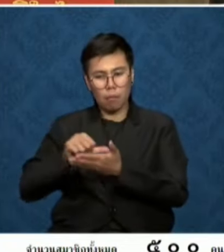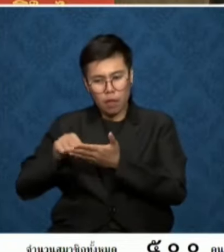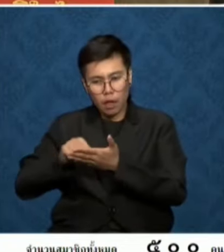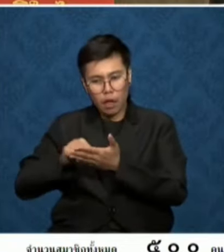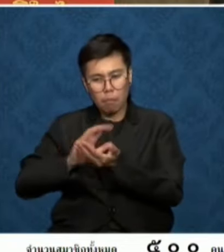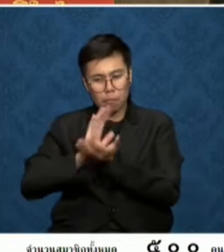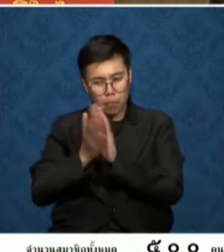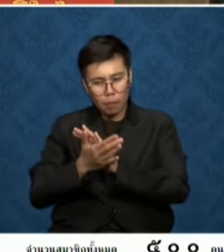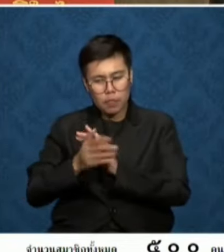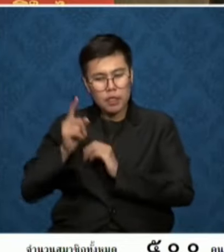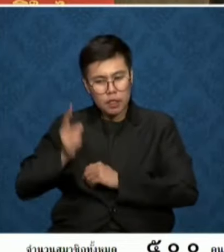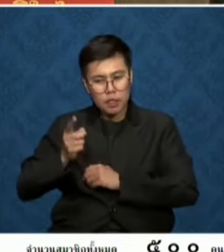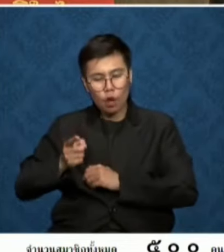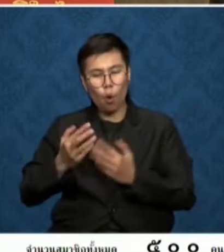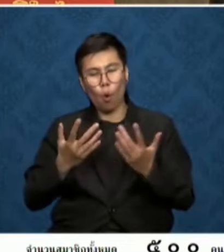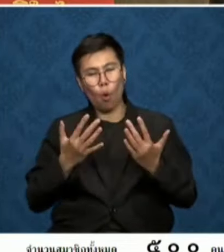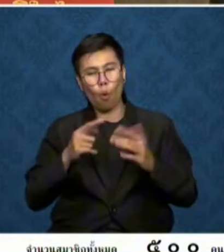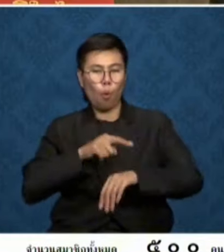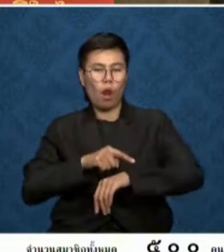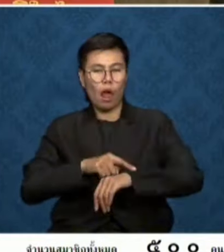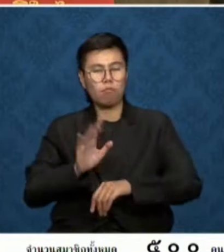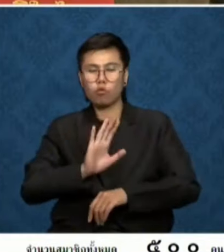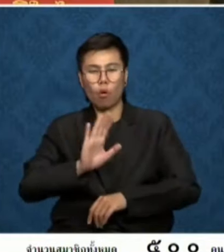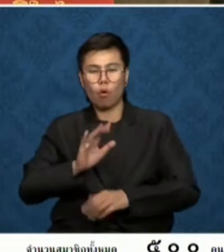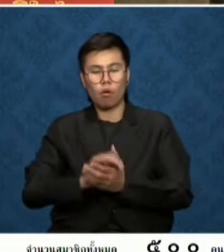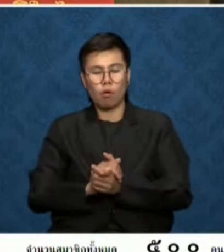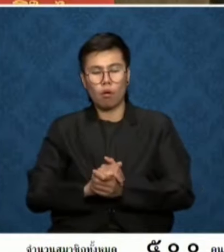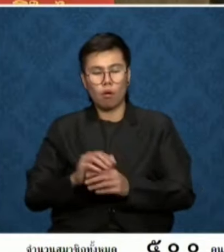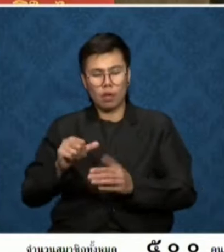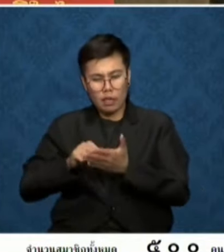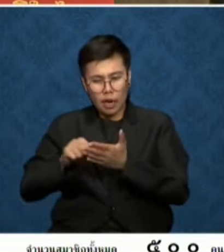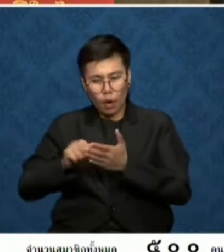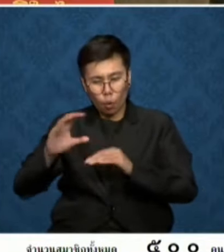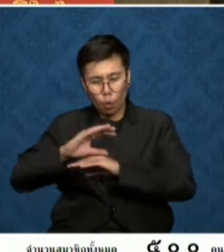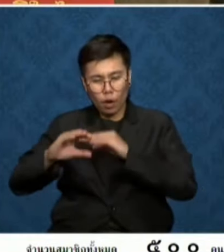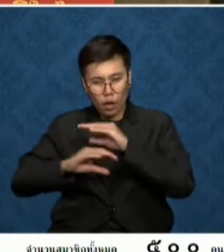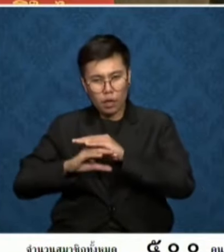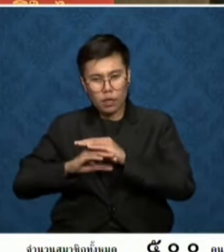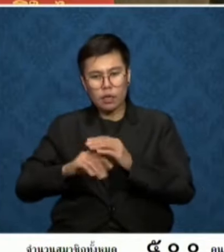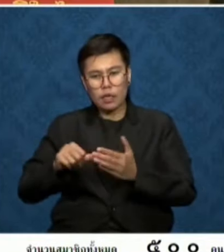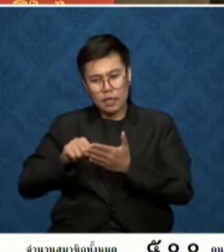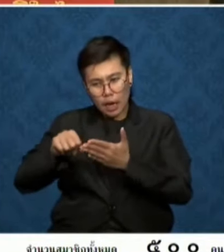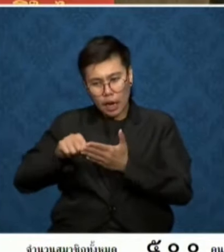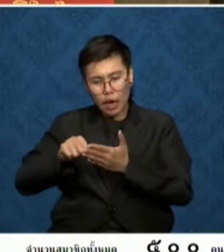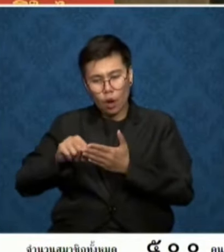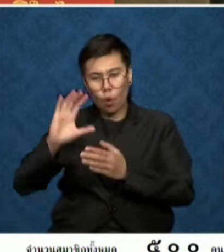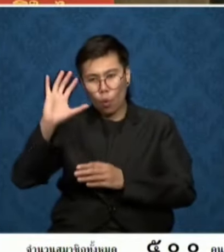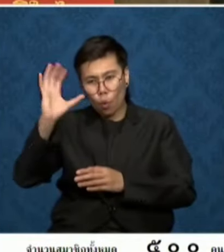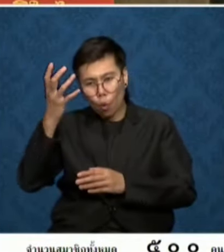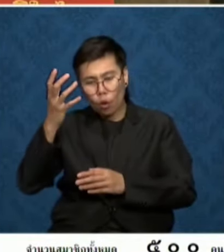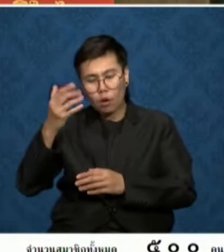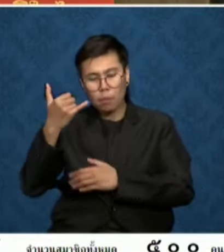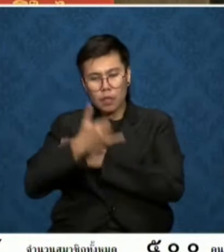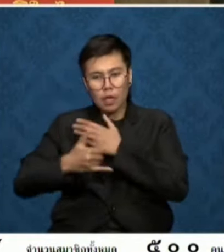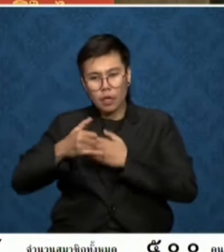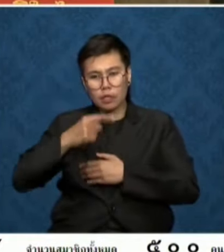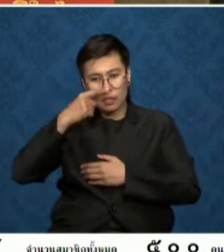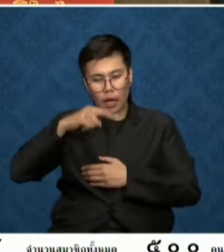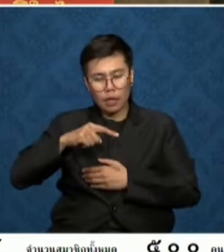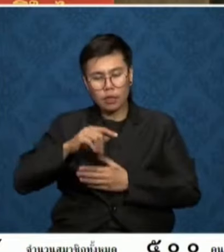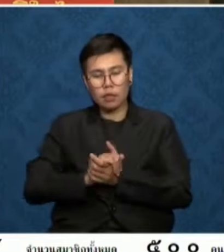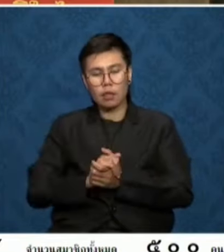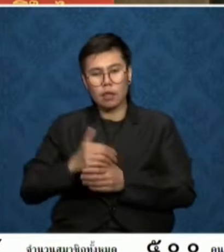ได้จริงโดยไม่ต้องรอเวลาค่ะท่านสามารถปรับเปลี่ยนโครงการบางอย่างเพื่อปรับเปลี่ยนโลกของเราประเทศของเราที่พึ่งพา